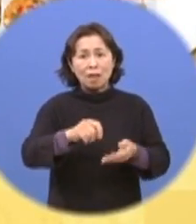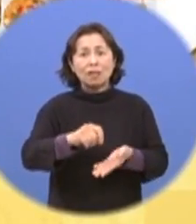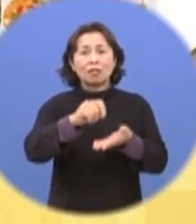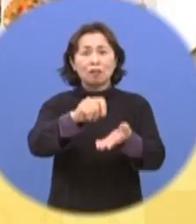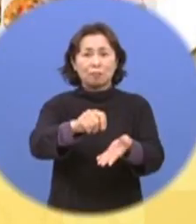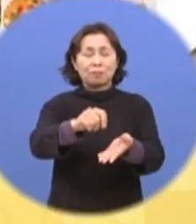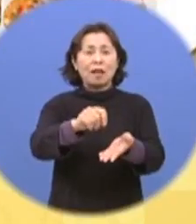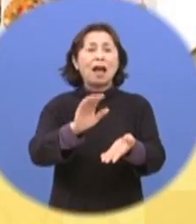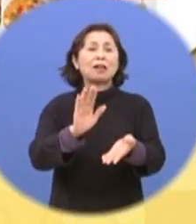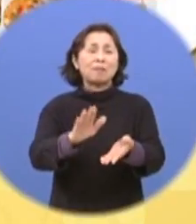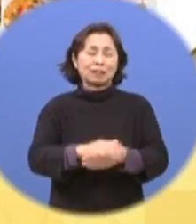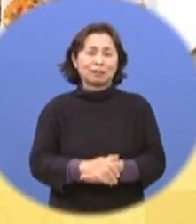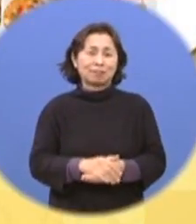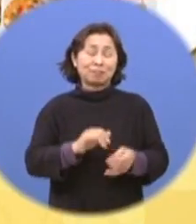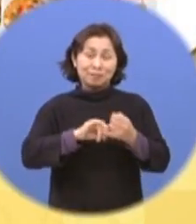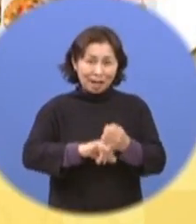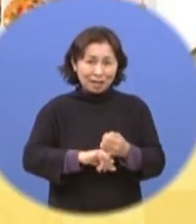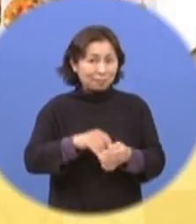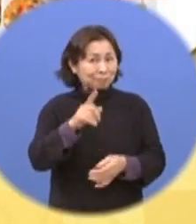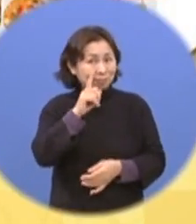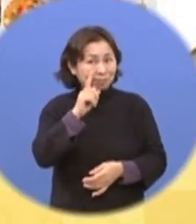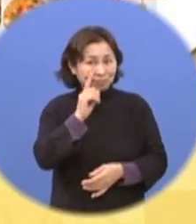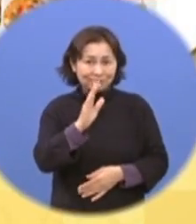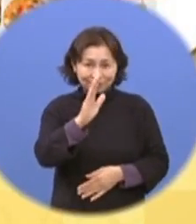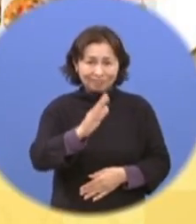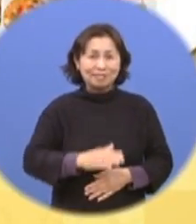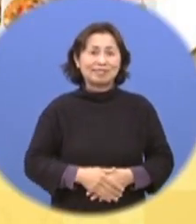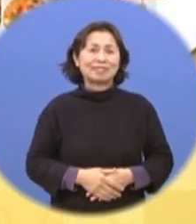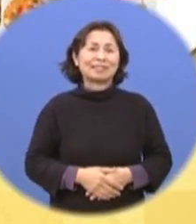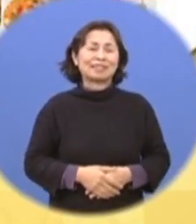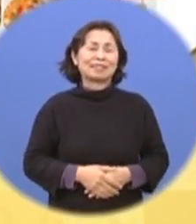和歌山ジビエを味はせてみませんか